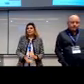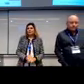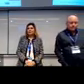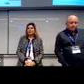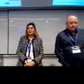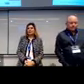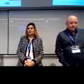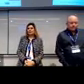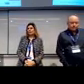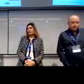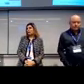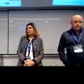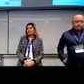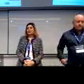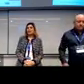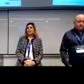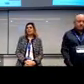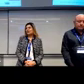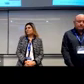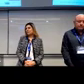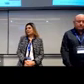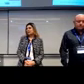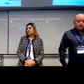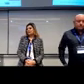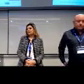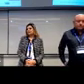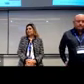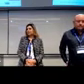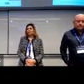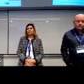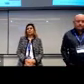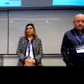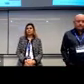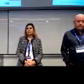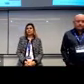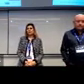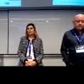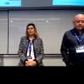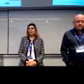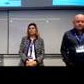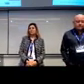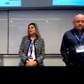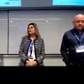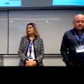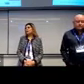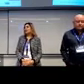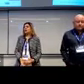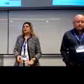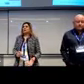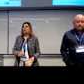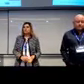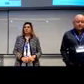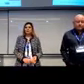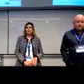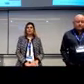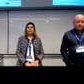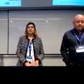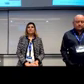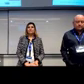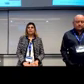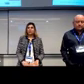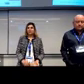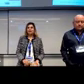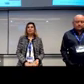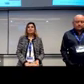Par exemple, on remarque qu'il n'y a pas de ressources éducatives libres disponibles